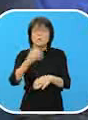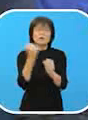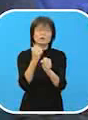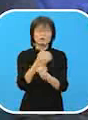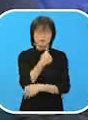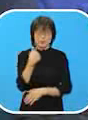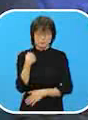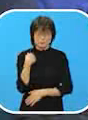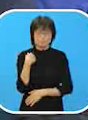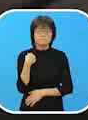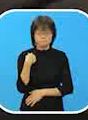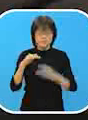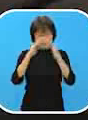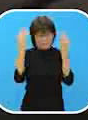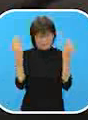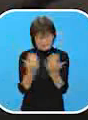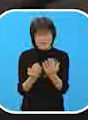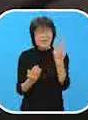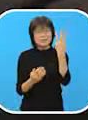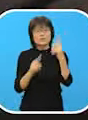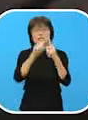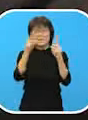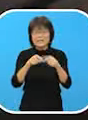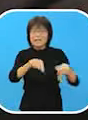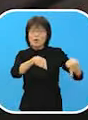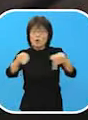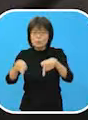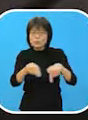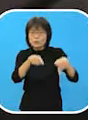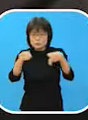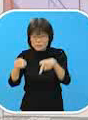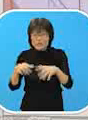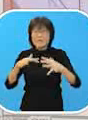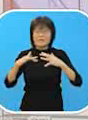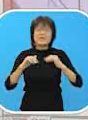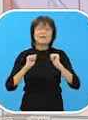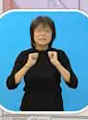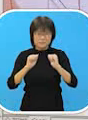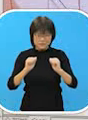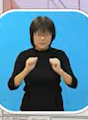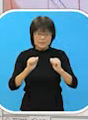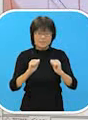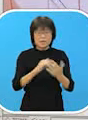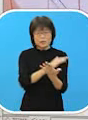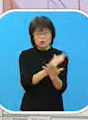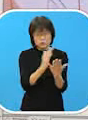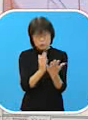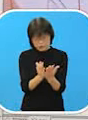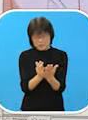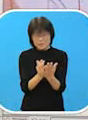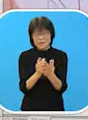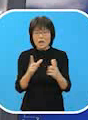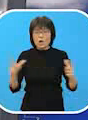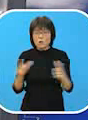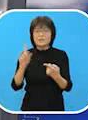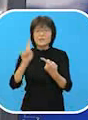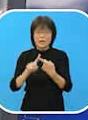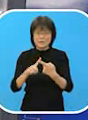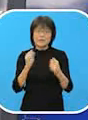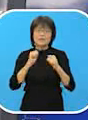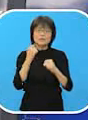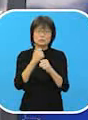ってくるんですよ。すべて 3D コンピューターを使って彫刻します、 はいはい、 それでですね、全部種類ごとサイズごとに